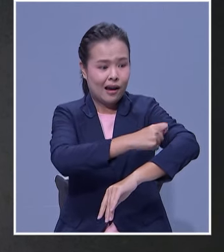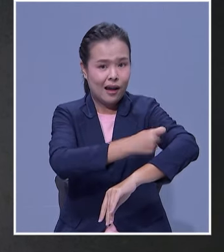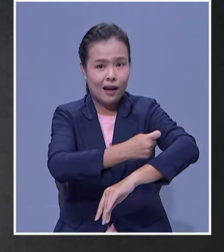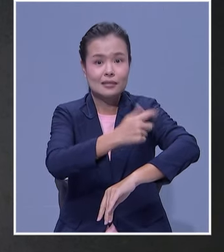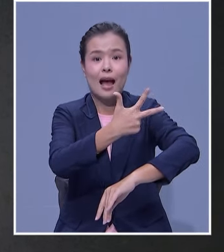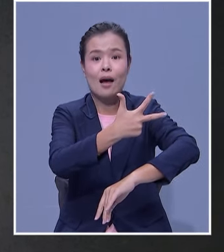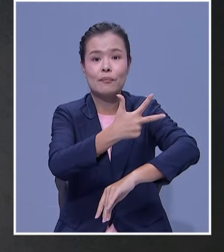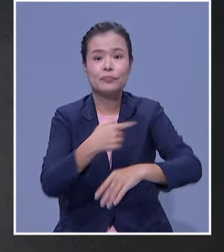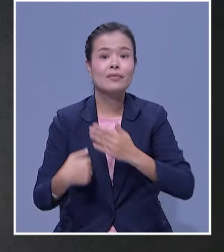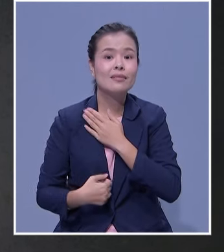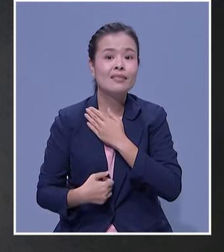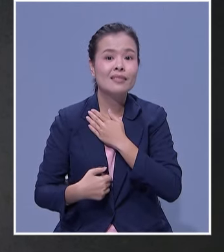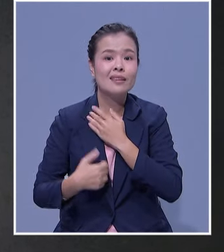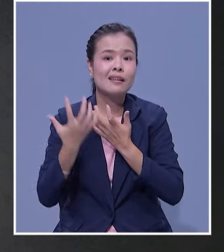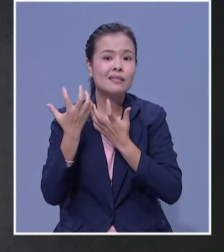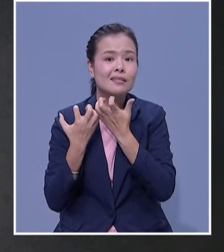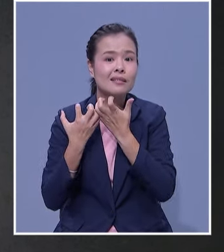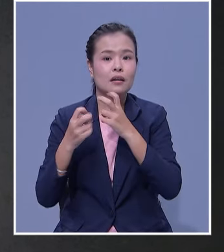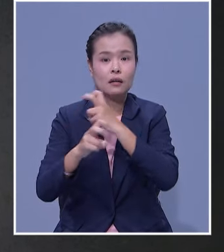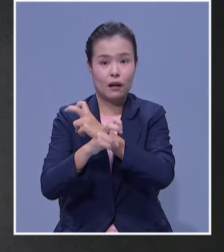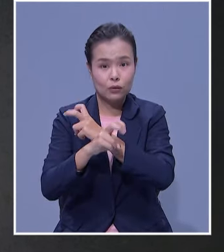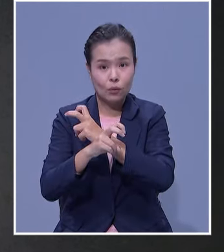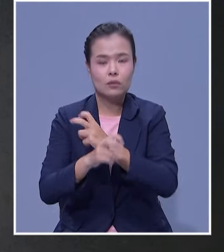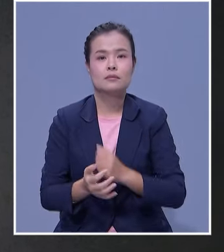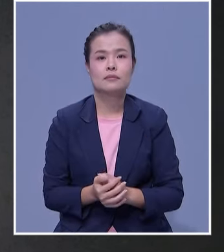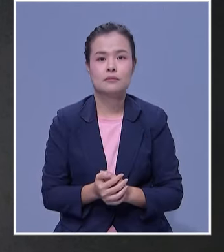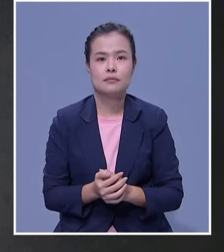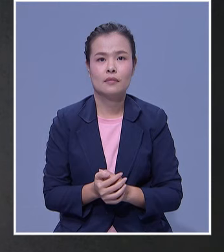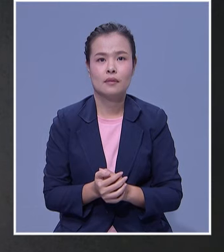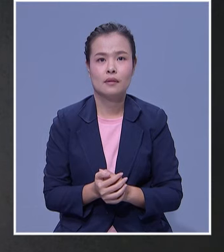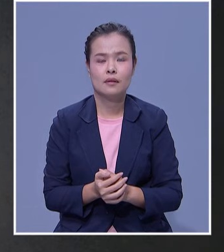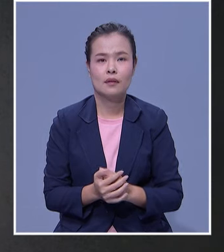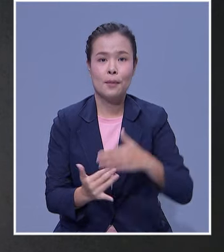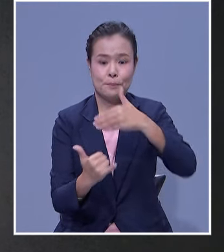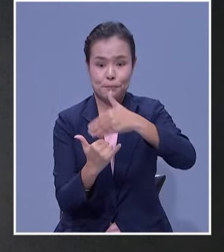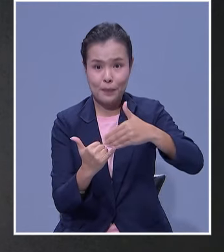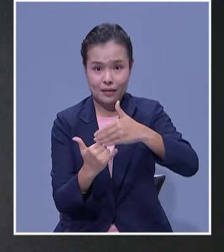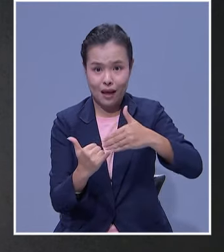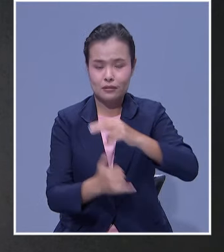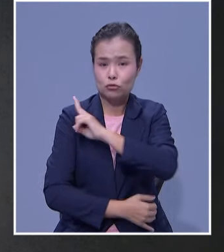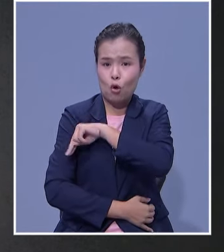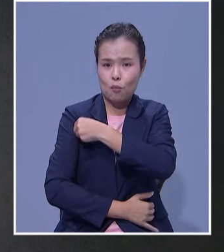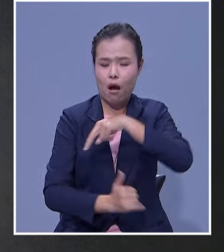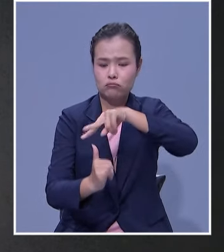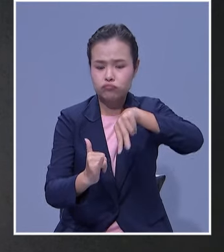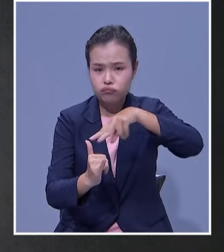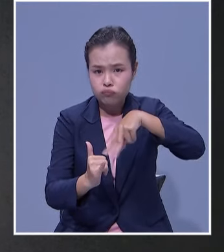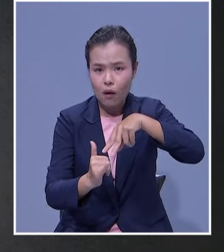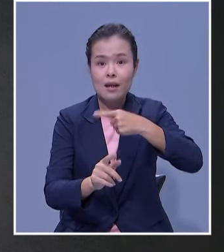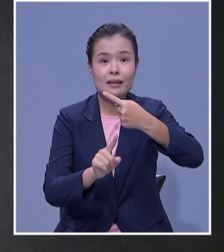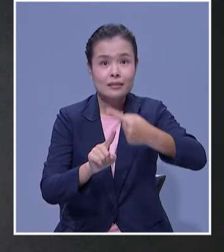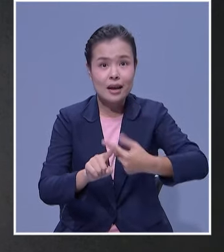อนกระดูกไหปลาร้าร้าวด้วยนะครับหลังจากนั้นพอออกจากห้องผ่าตัดมาพักฟื้นที่โรงพยาบาลจนถึง1มีนาค